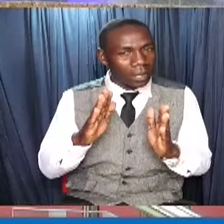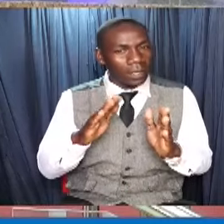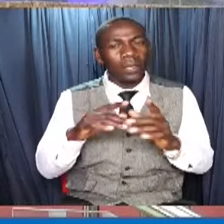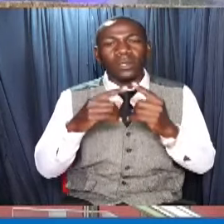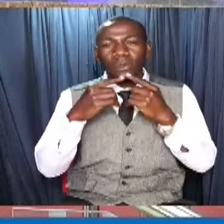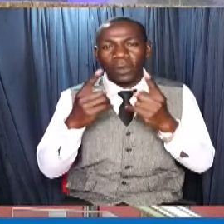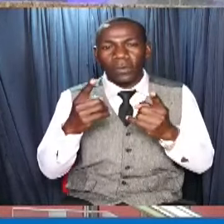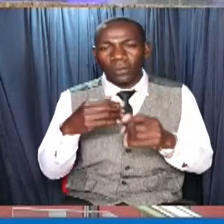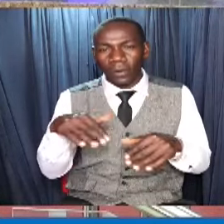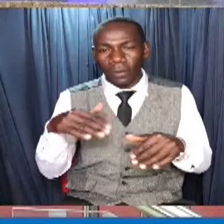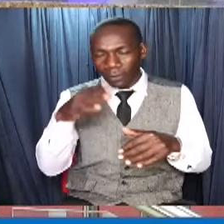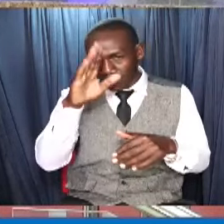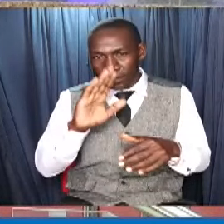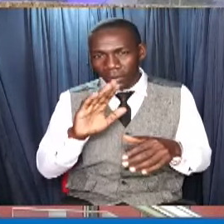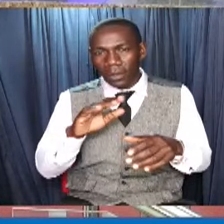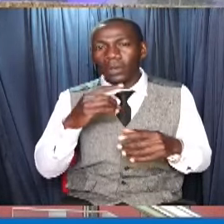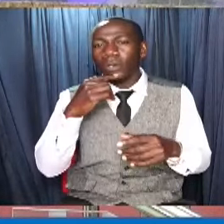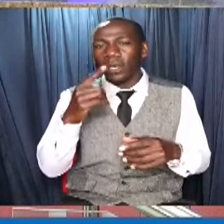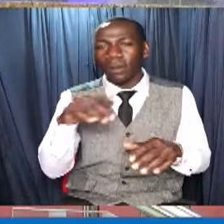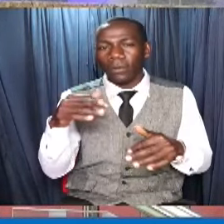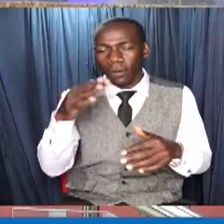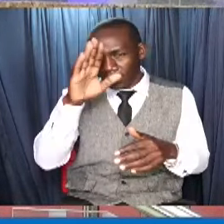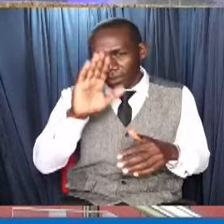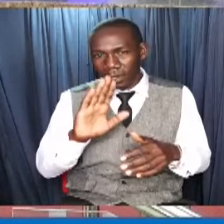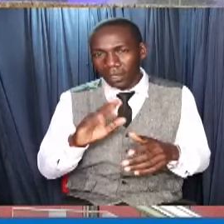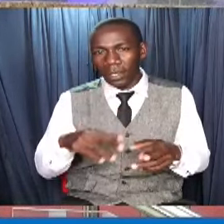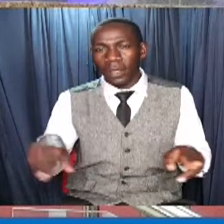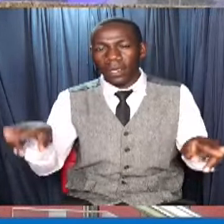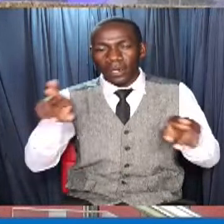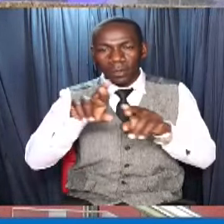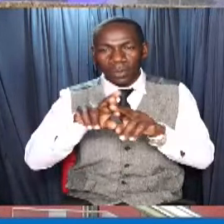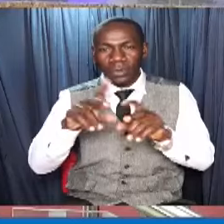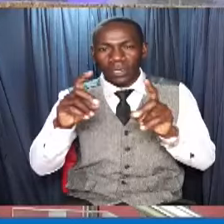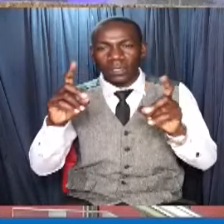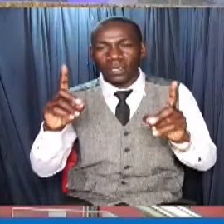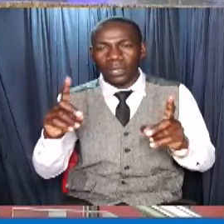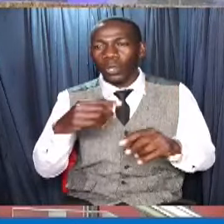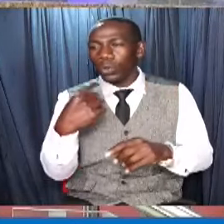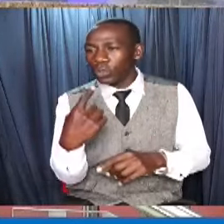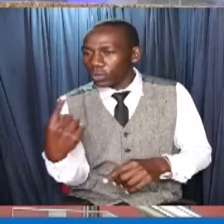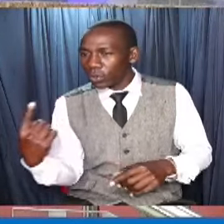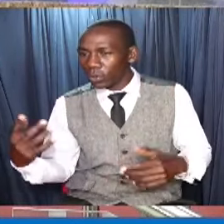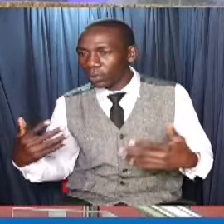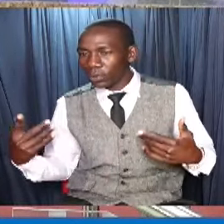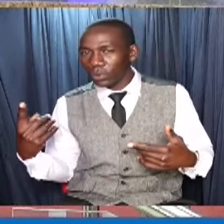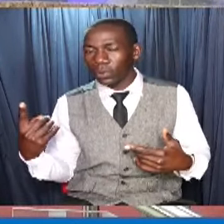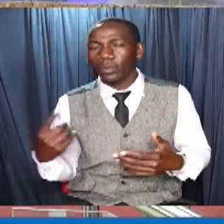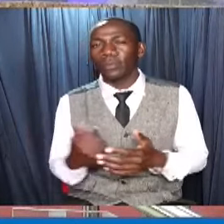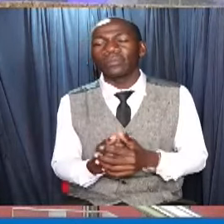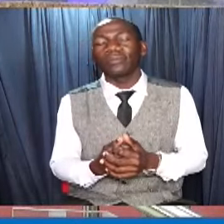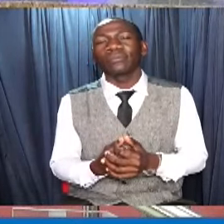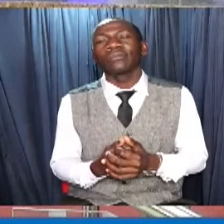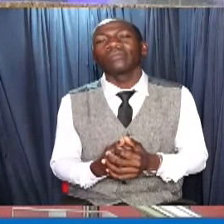la Mungu. They have done what's godly. Wametimiza la Mungu. And they have done what's godly. Ungameni dhambi zenu. Confess your sin. Nini kwa nini? One to another.